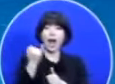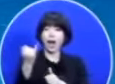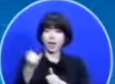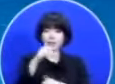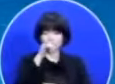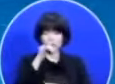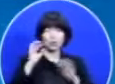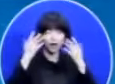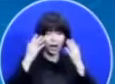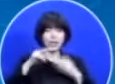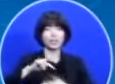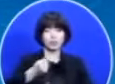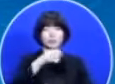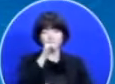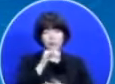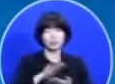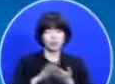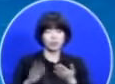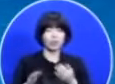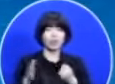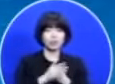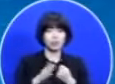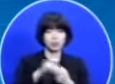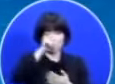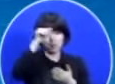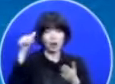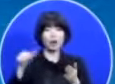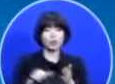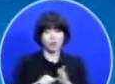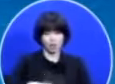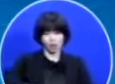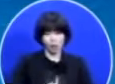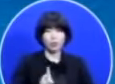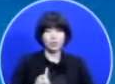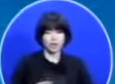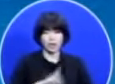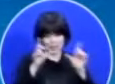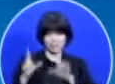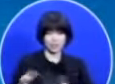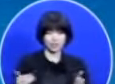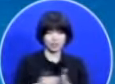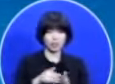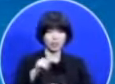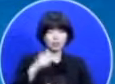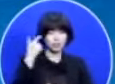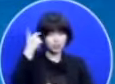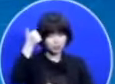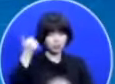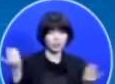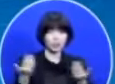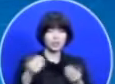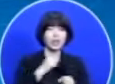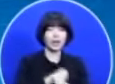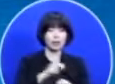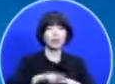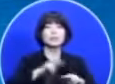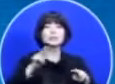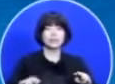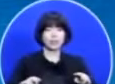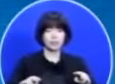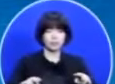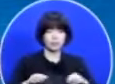아이들도 있습니다 그래서 평생 독신으로 사셨습니다 그렇게 목회를 하시고 은퇴를 하셨어요